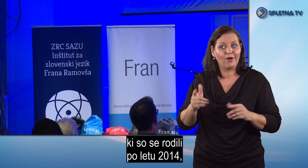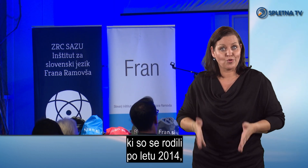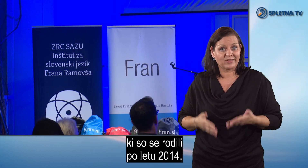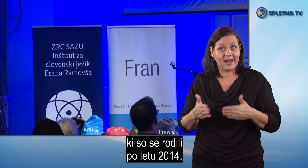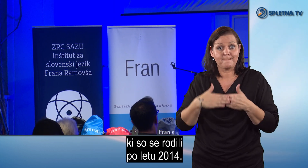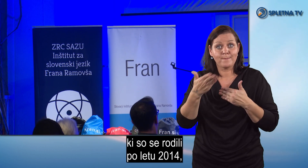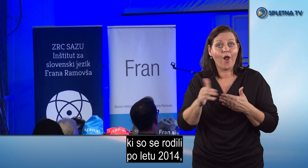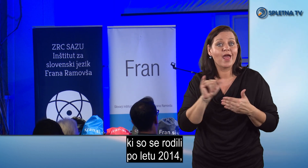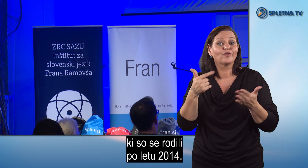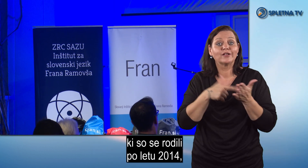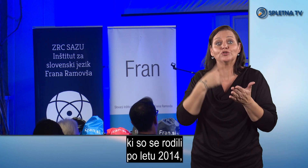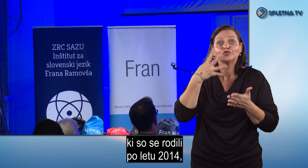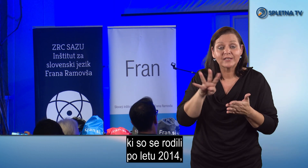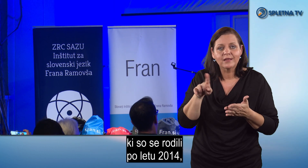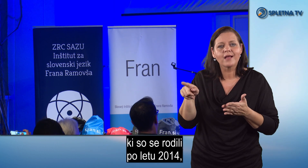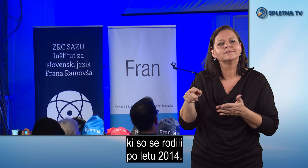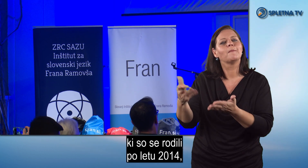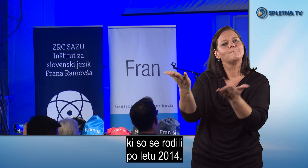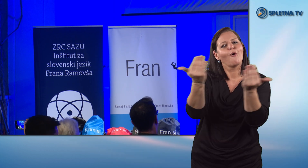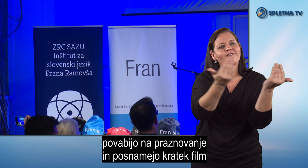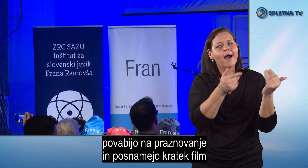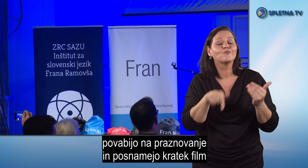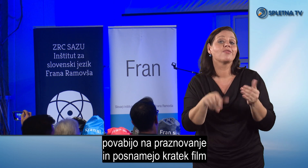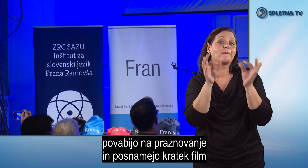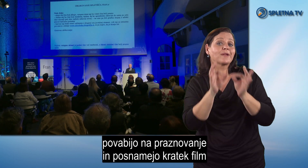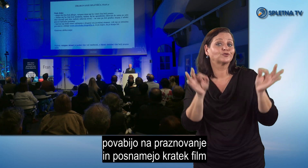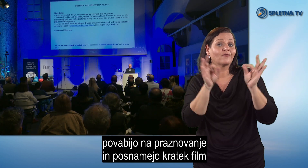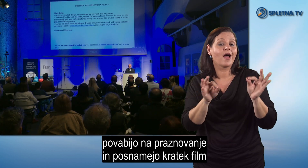letu 2014, povabijo na praznovanje